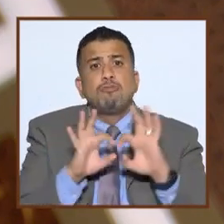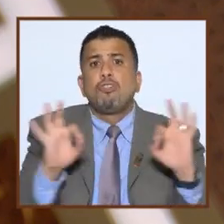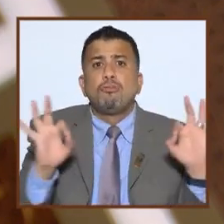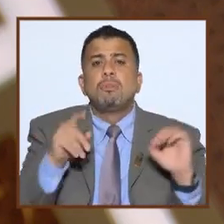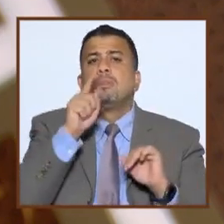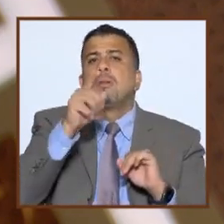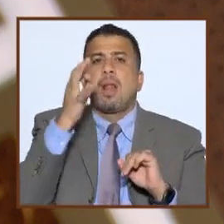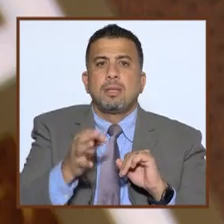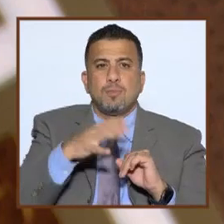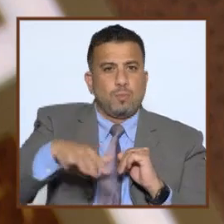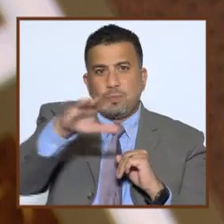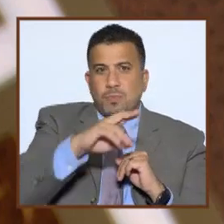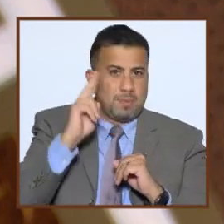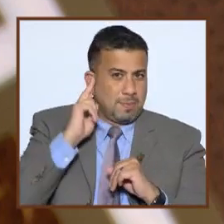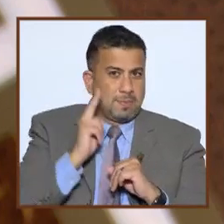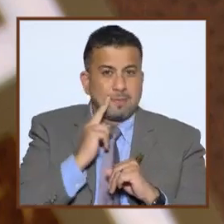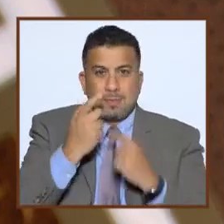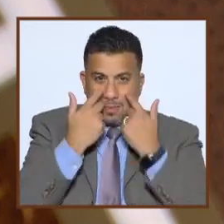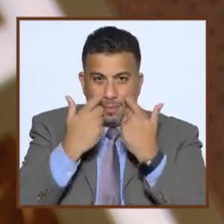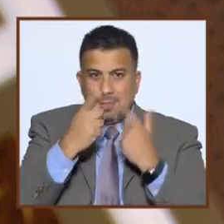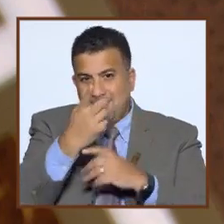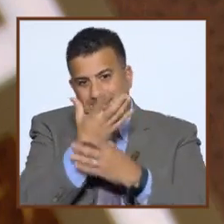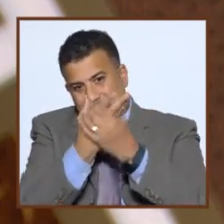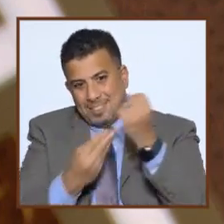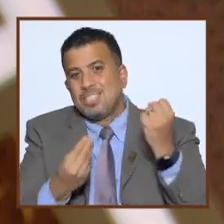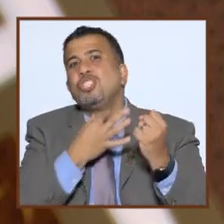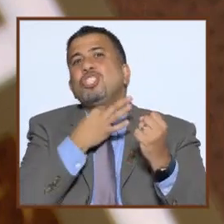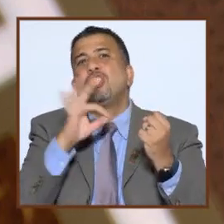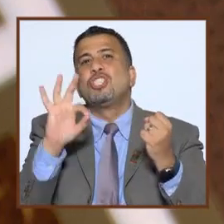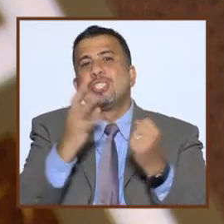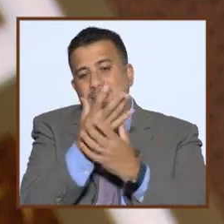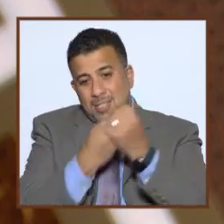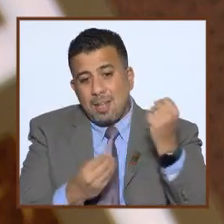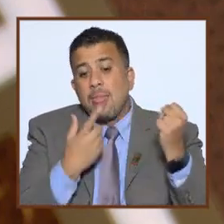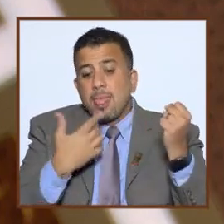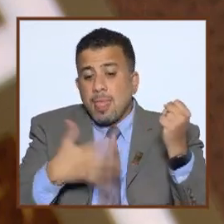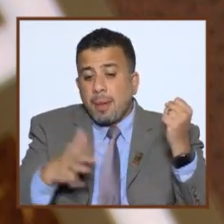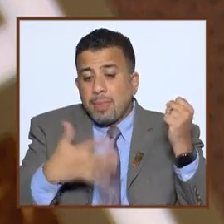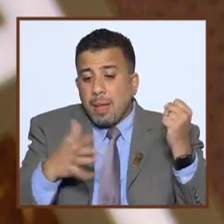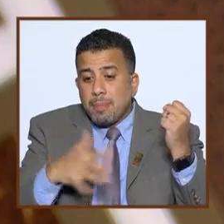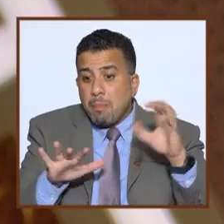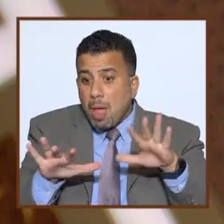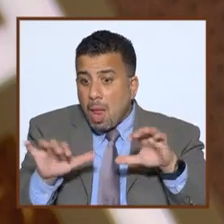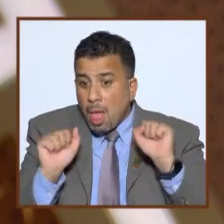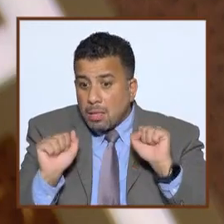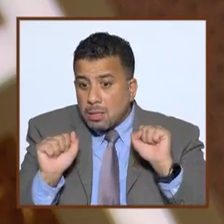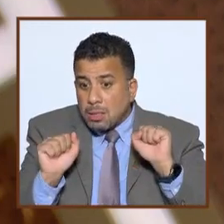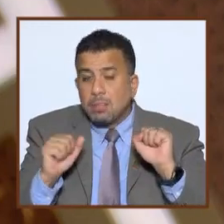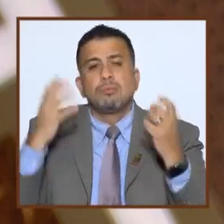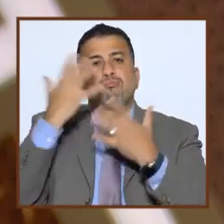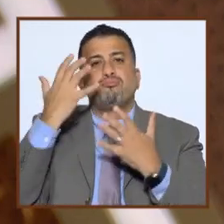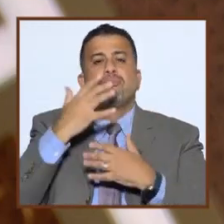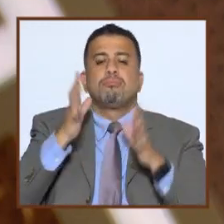انت الان يجب عليك ان تغتسلي وان تصلي وان تقضي ما فاتك من الصلوات في مده اليومين اللي